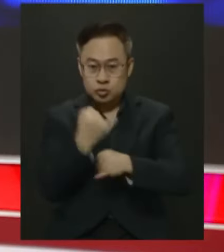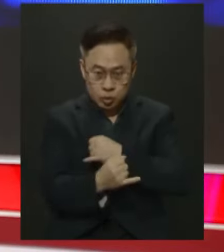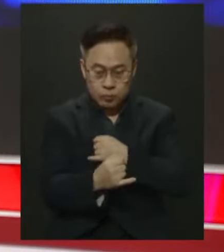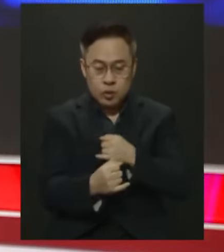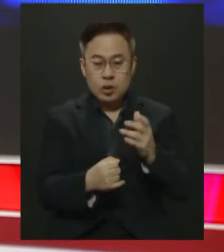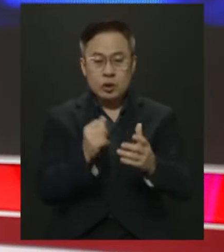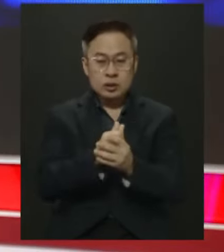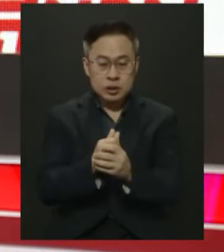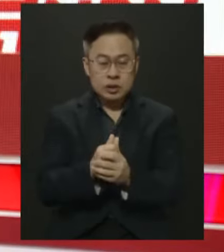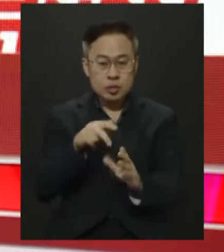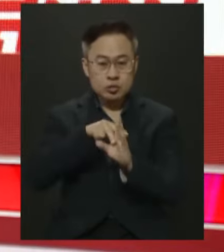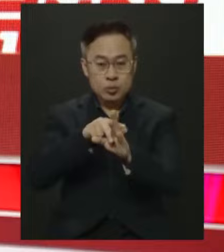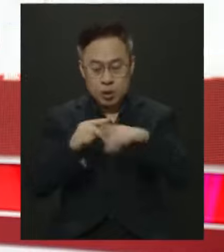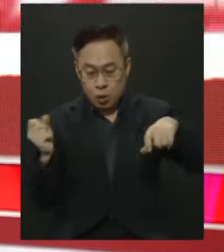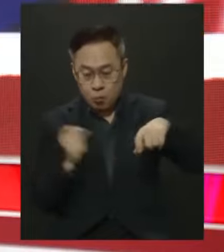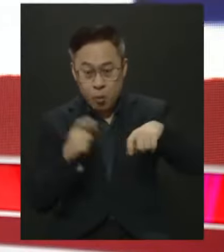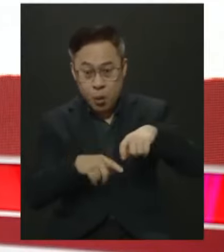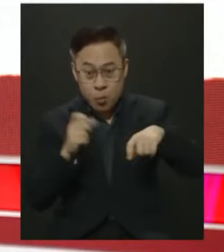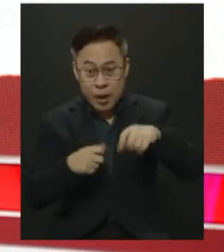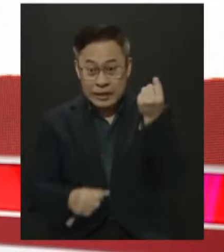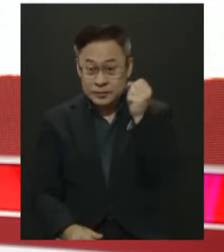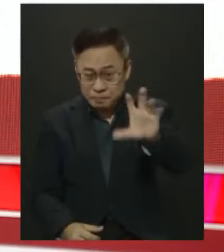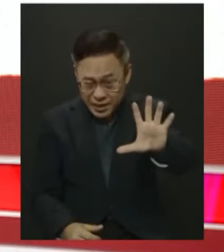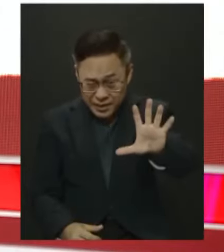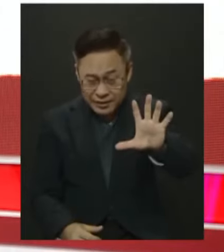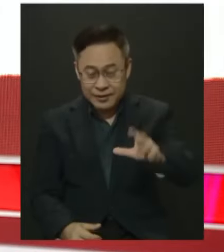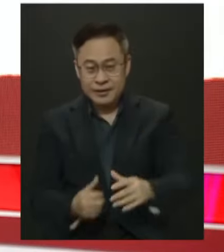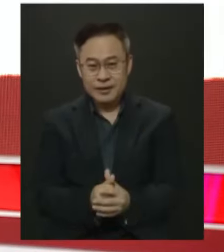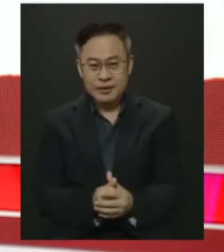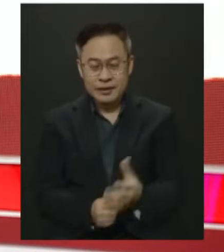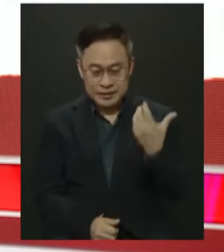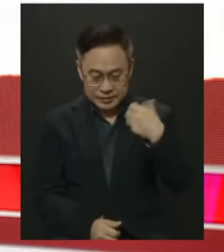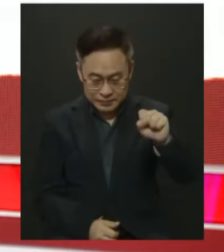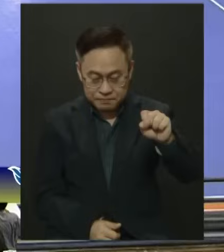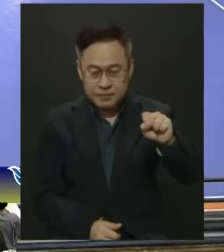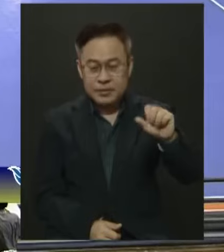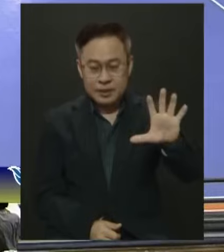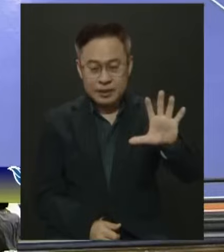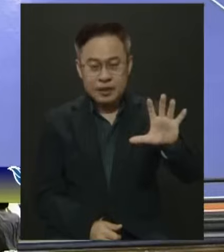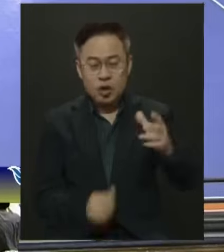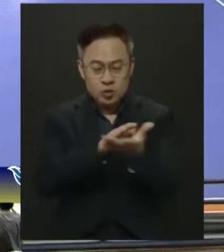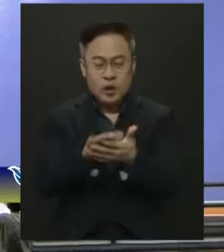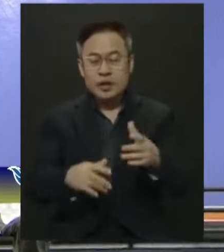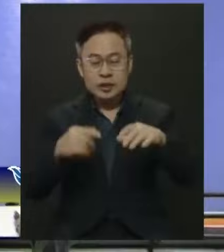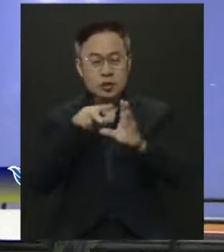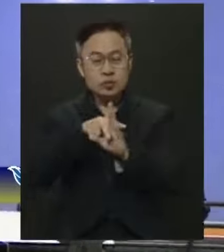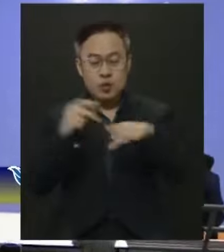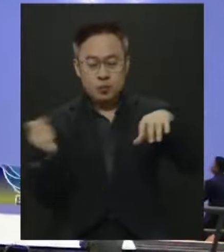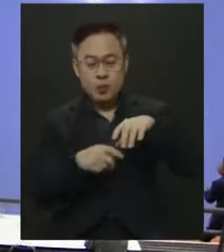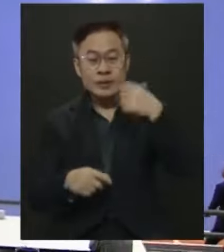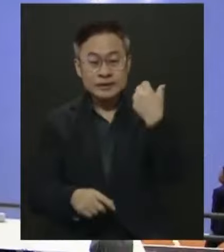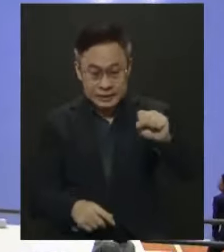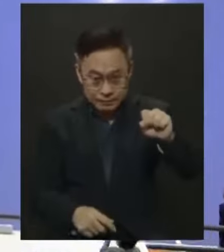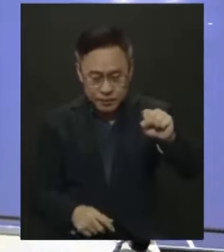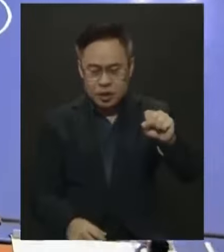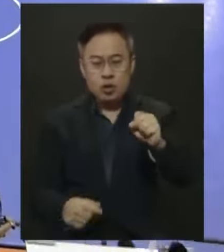าแฟนบอล15ประตูนะครับชลบุรีบูเวฟเนี่ยบุกไปชนะได้ถึง10ต่อ5ครับ โอ้โห คือแฟนบอลที่เข้าไปที่ส